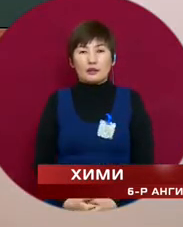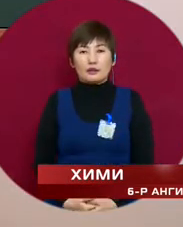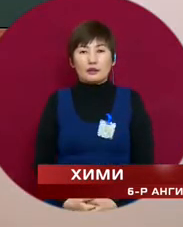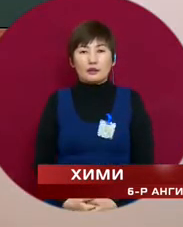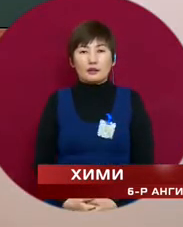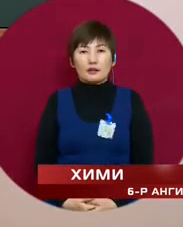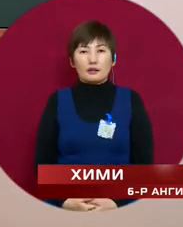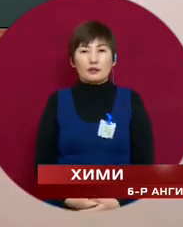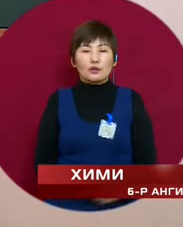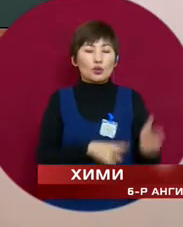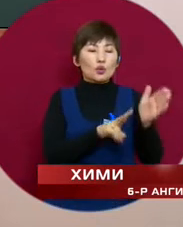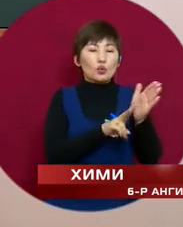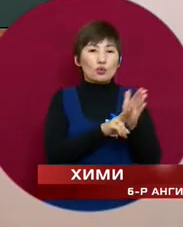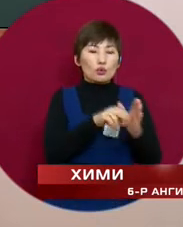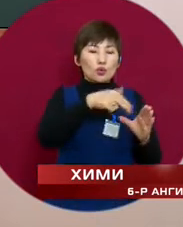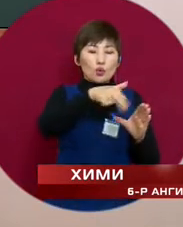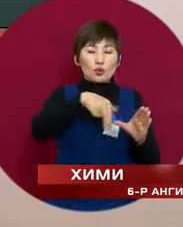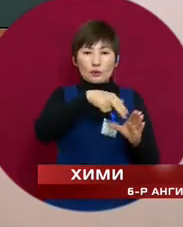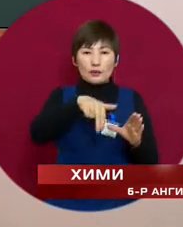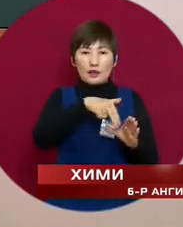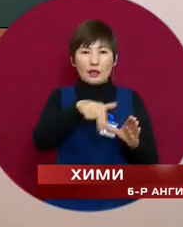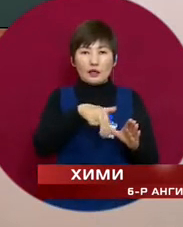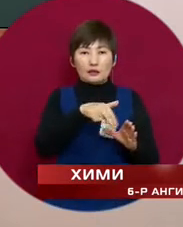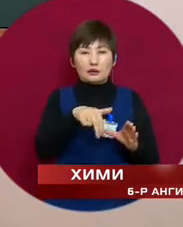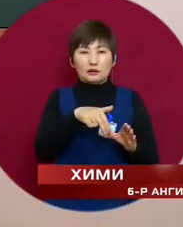За үүссэн усмлаа